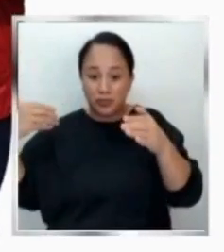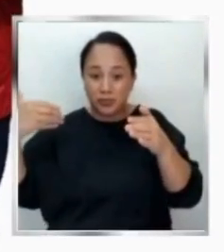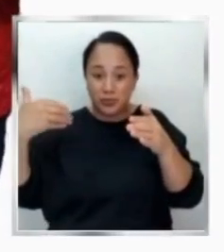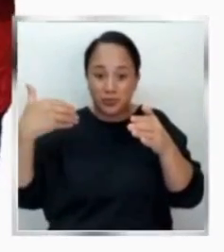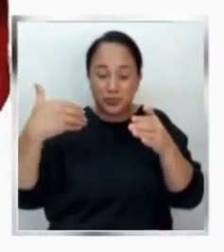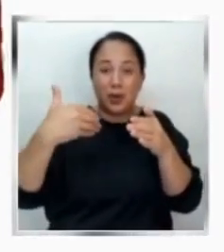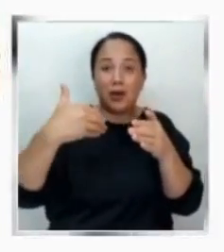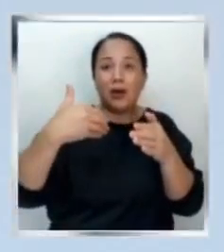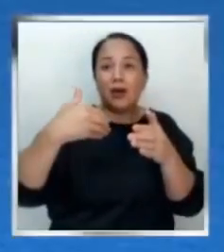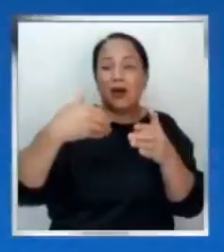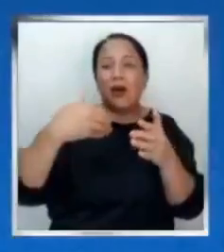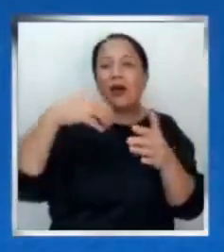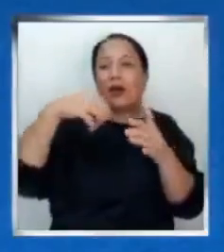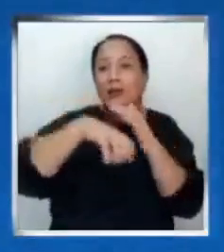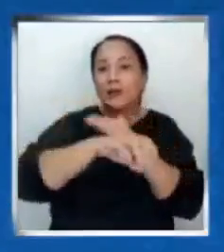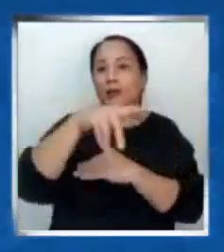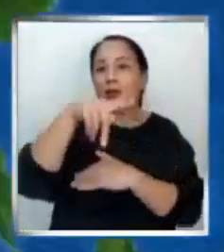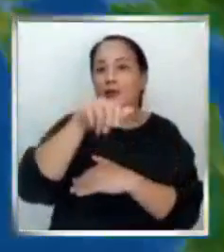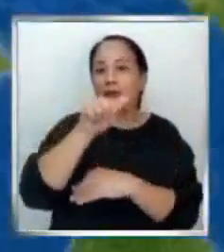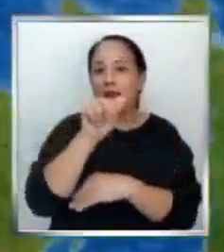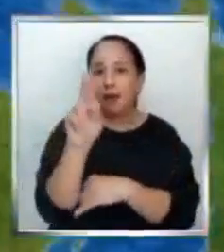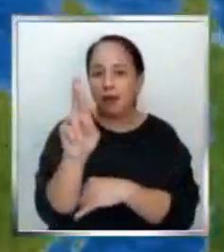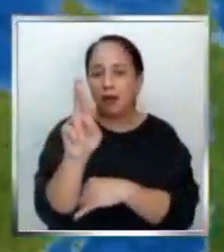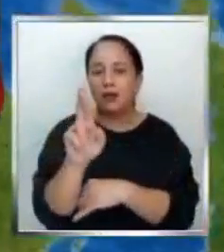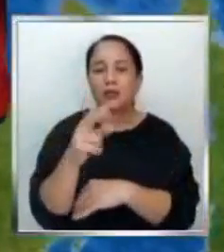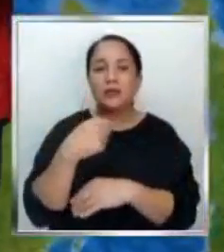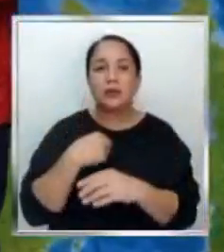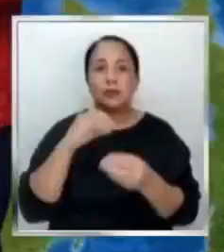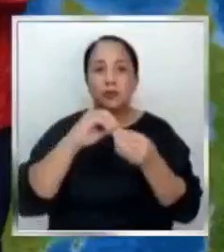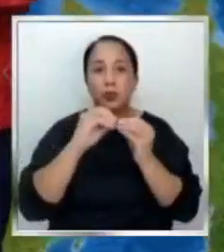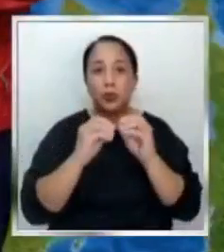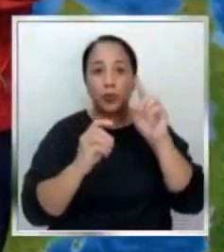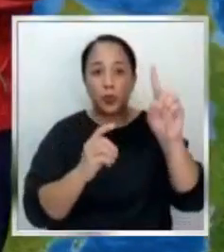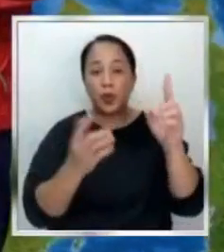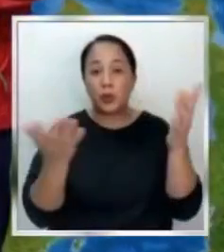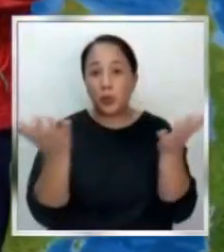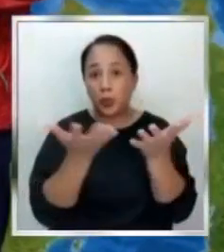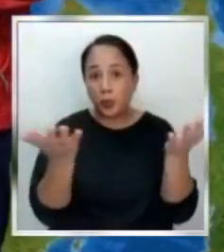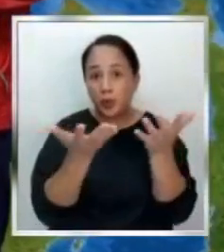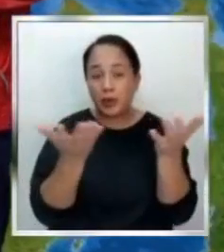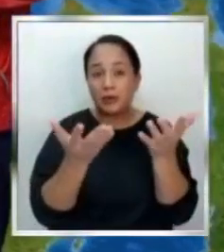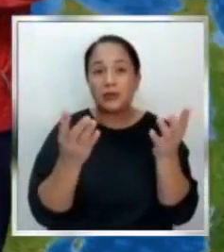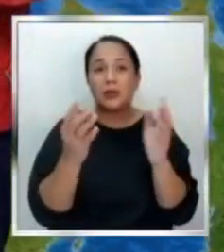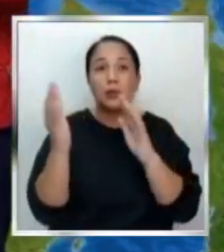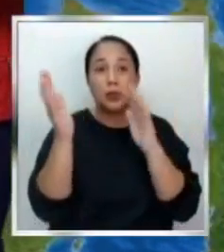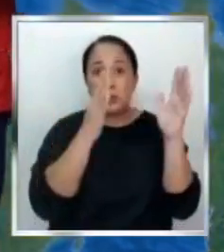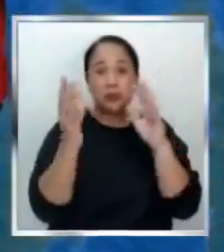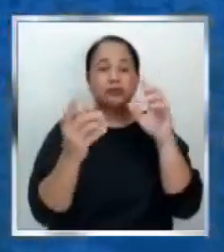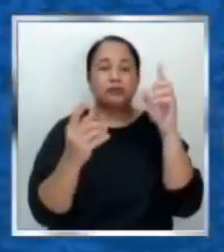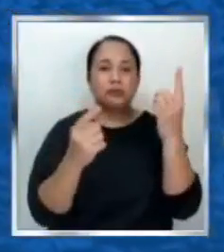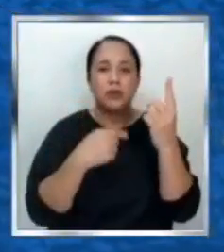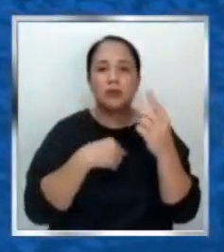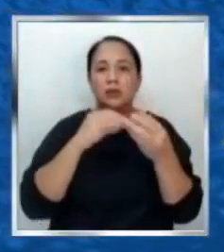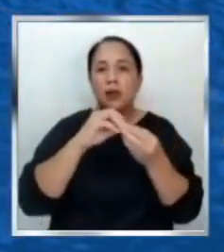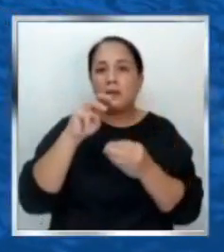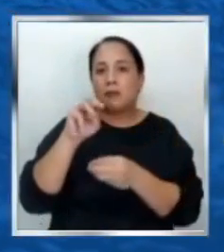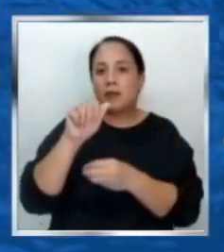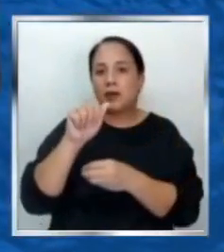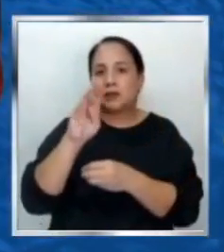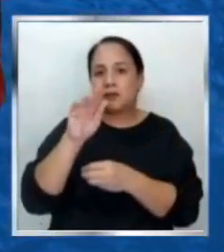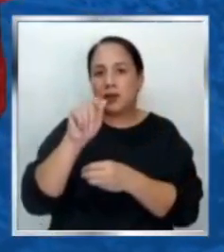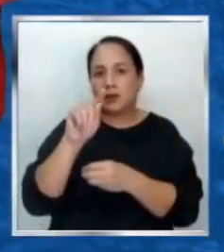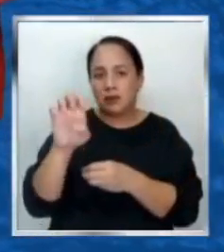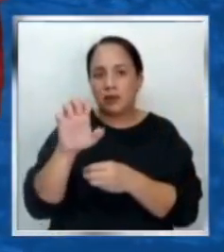of Responsibility. Nakataas ngayon ang signal number 1 dyan pa rin sa may southern portion ng Masbate, gayon din sa may